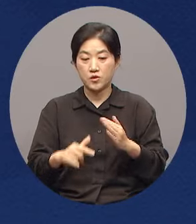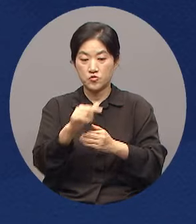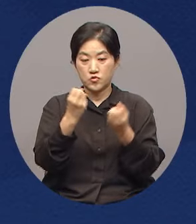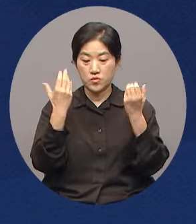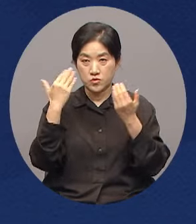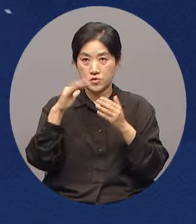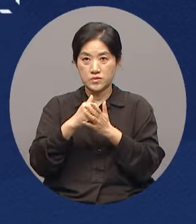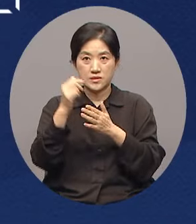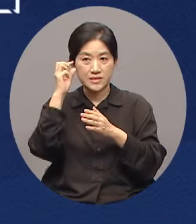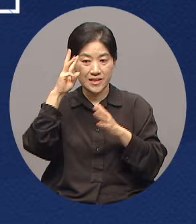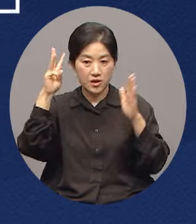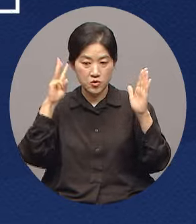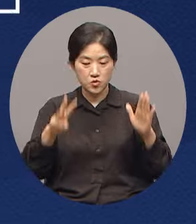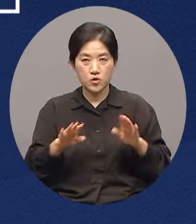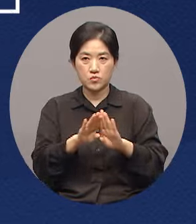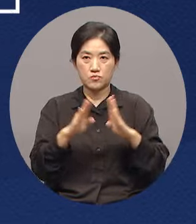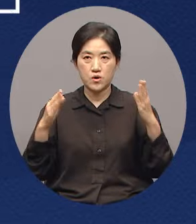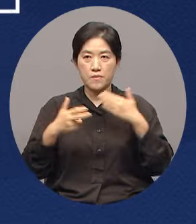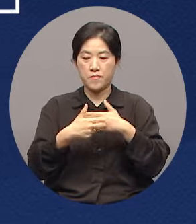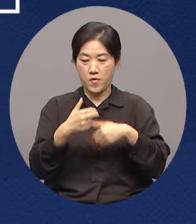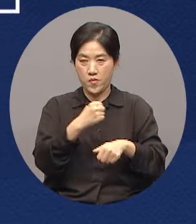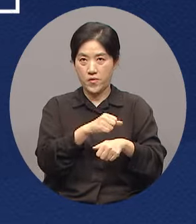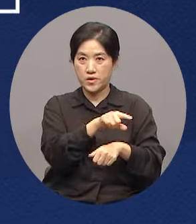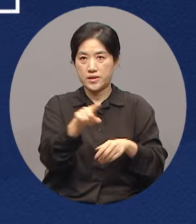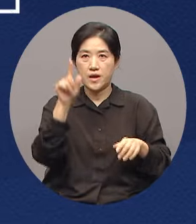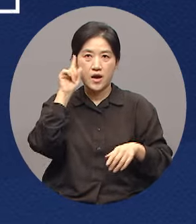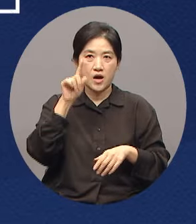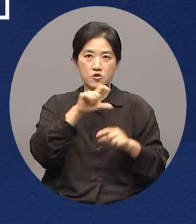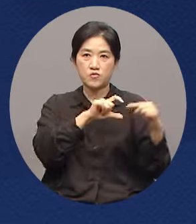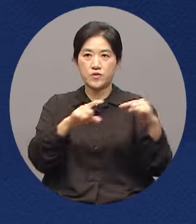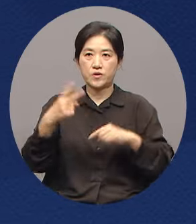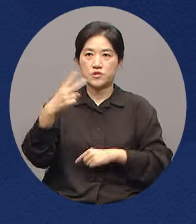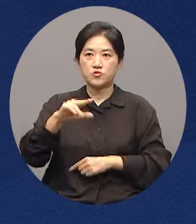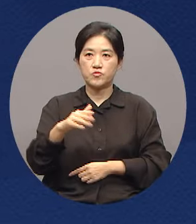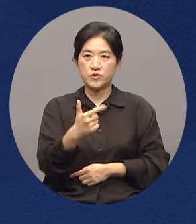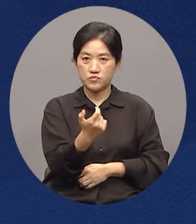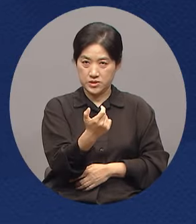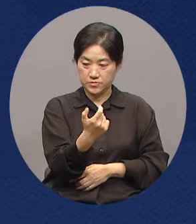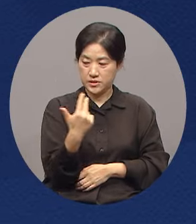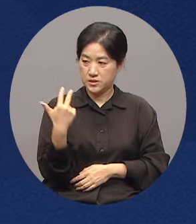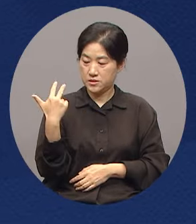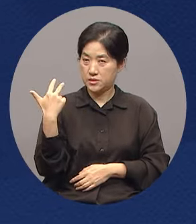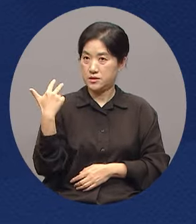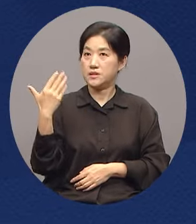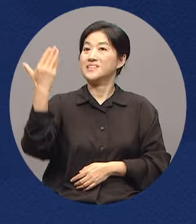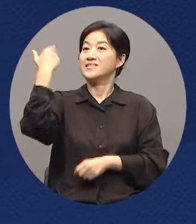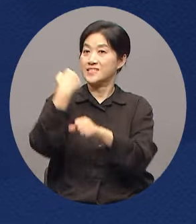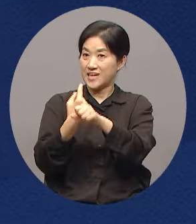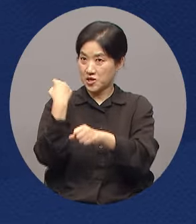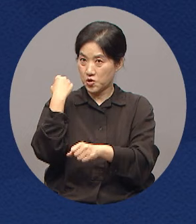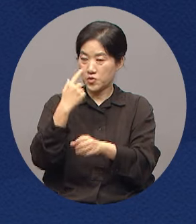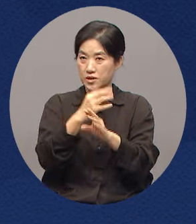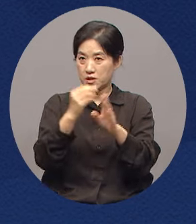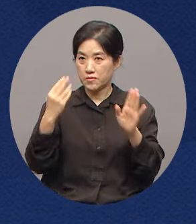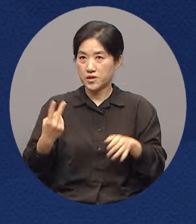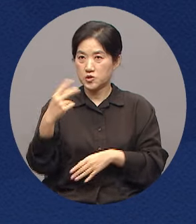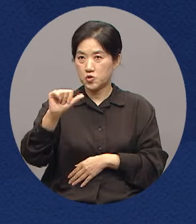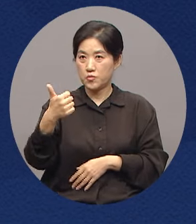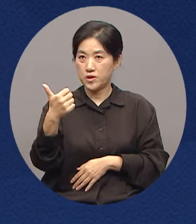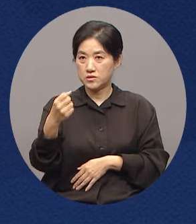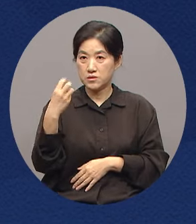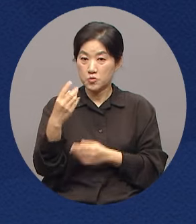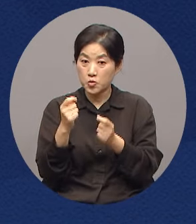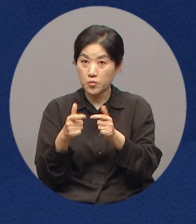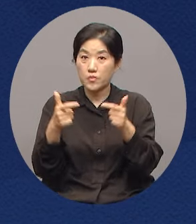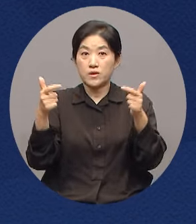추석전후 여는 당직 병의원은 하루 평균 2,960 kepada 지난 설연휴 같은 기간 2500 신세 곳보다